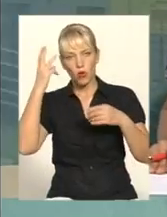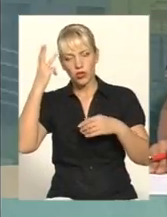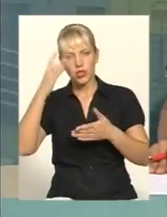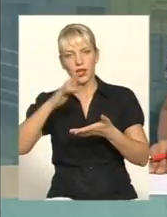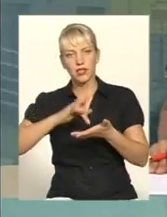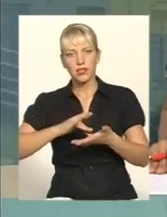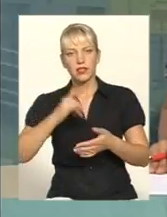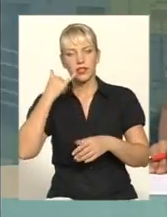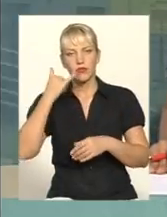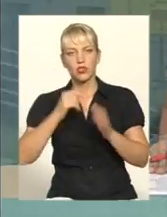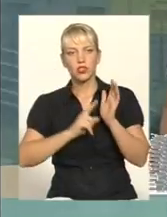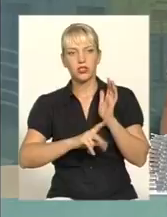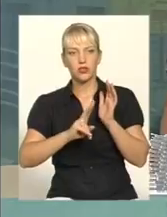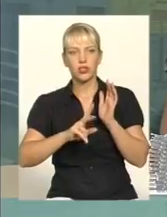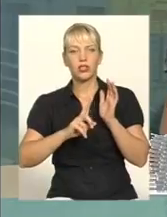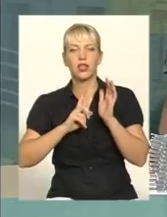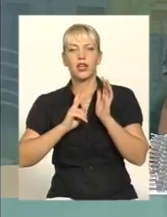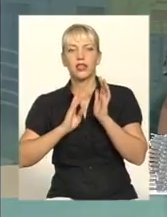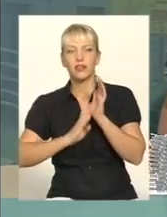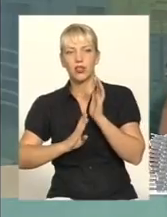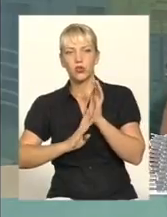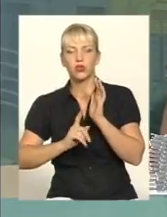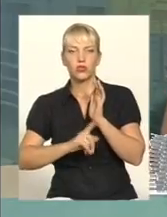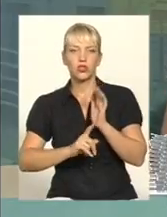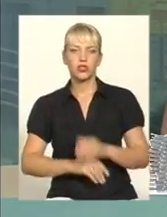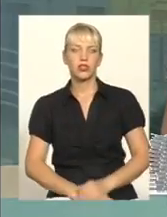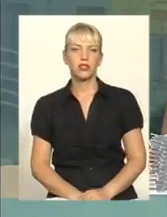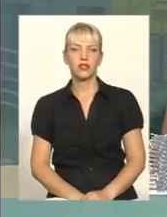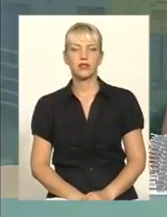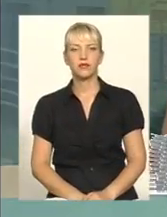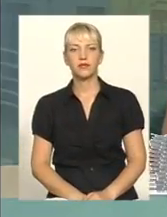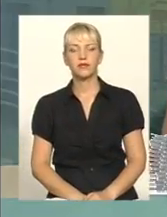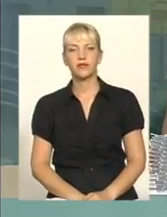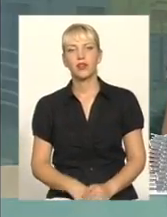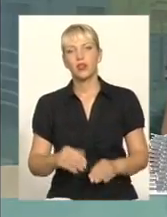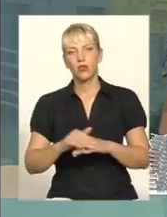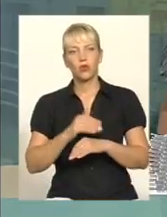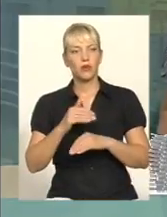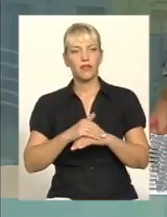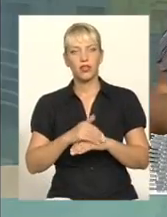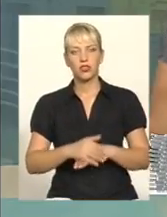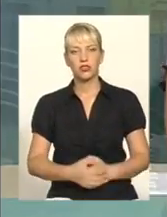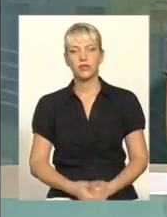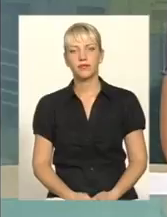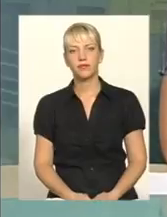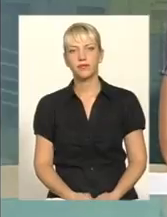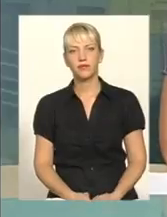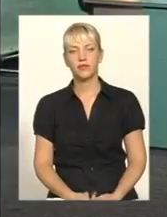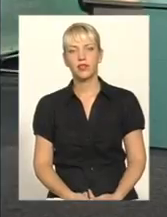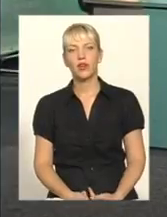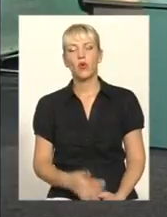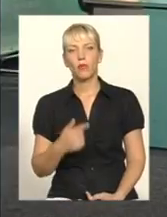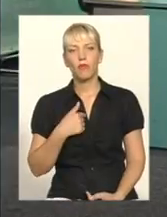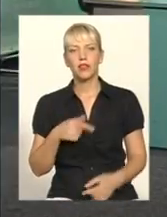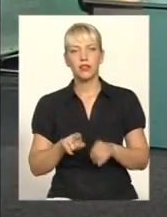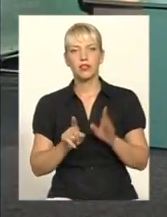телефон 61 90 60. Слухаємо вас, ставте своє запитання. Доброго вечора. Добрий вечір. У мене